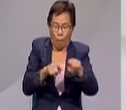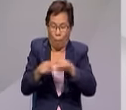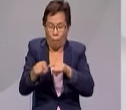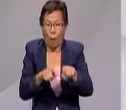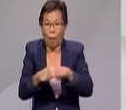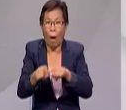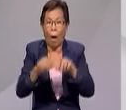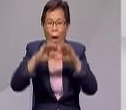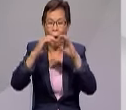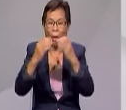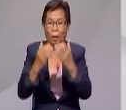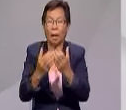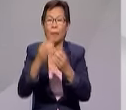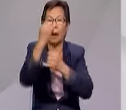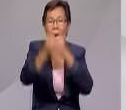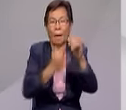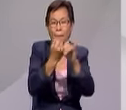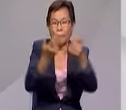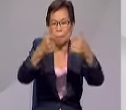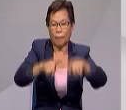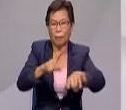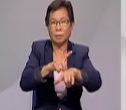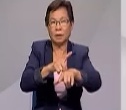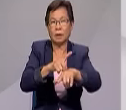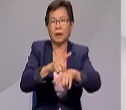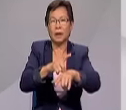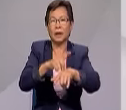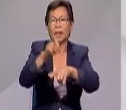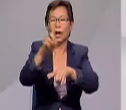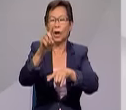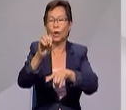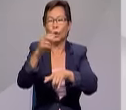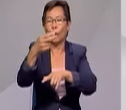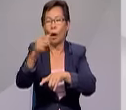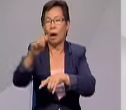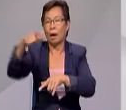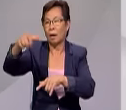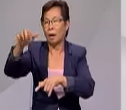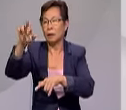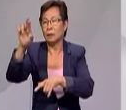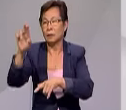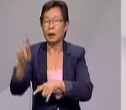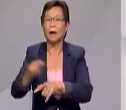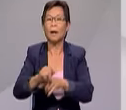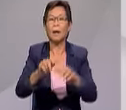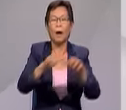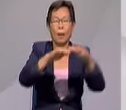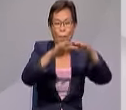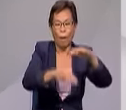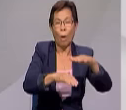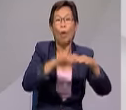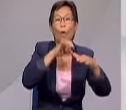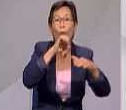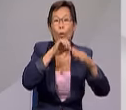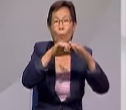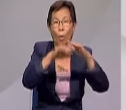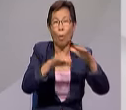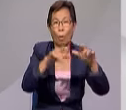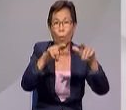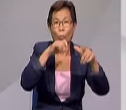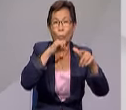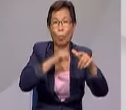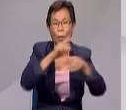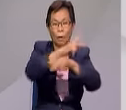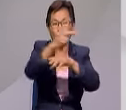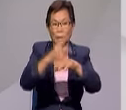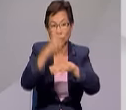kelab antarabangsa yang telah berlangsung di Kelab Marina Doha Qatar. Lebih manis, skuad bawah umur ini merupakan pasukan yang menggantikan pasukan